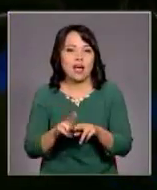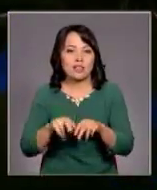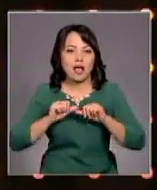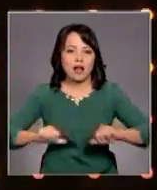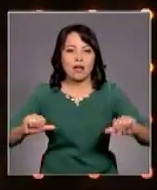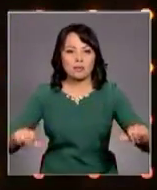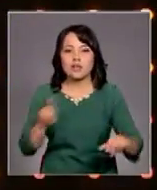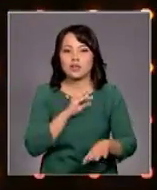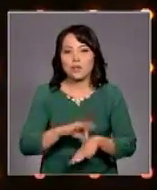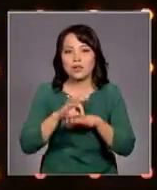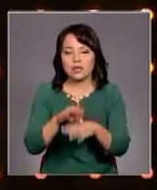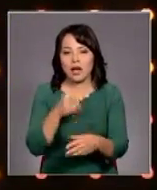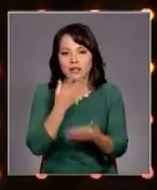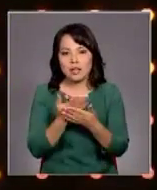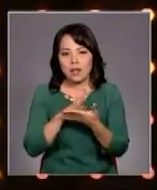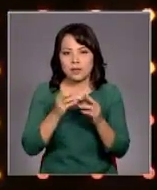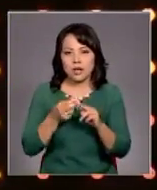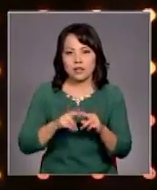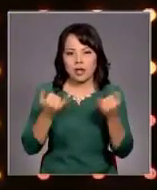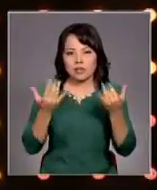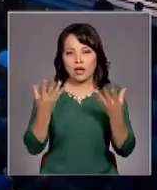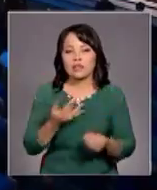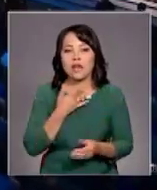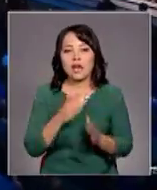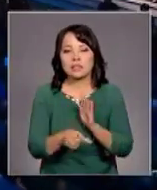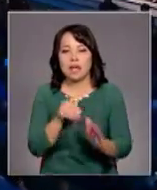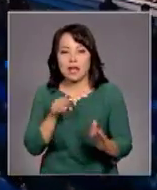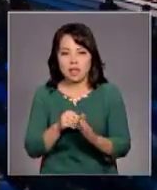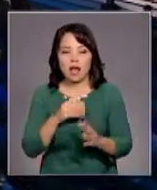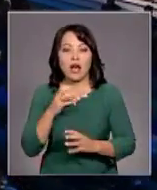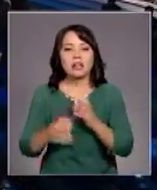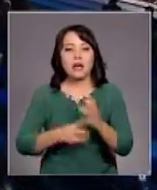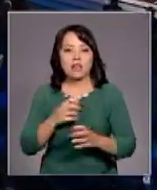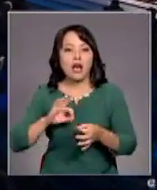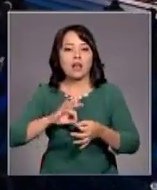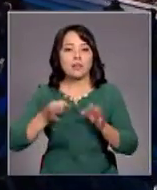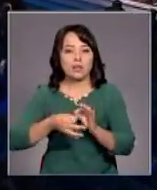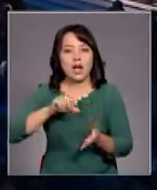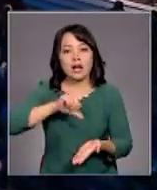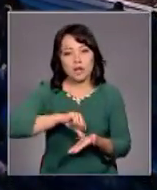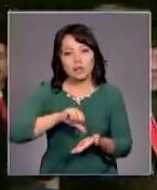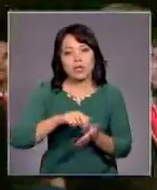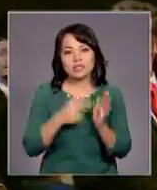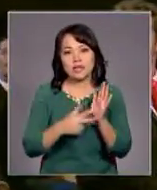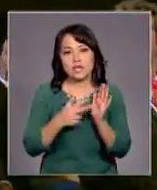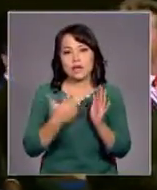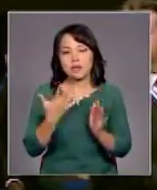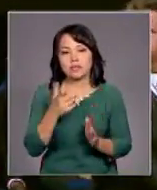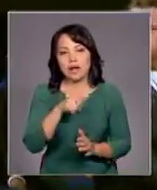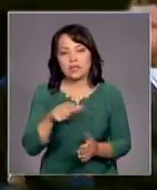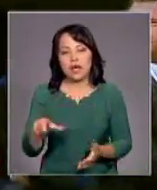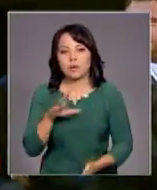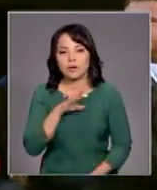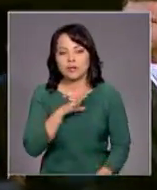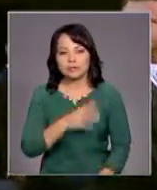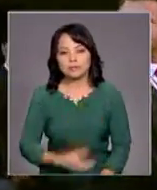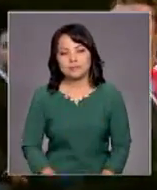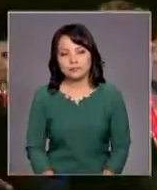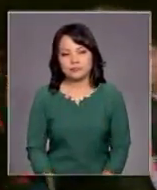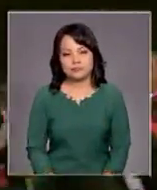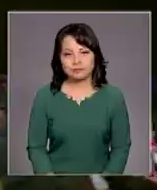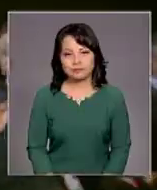Комиссия жұмысына келер болсақ, бүгінгі сайлау үдерісіне халықаралық олимпиада комитетінен 85 адам қатысты.